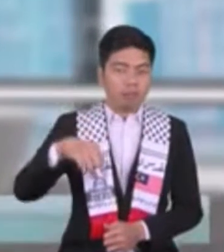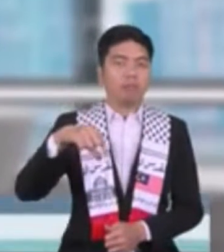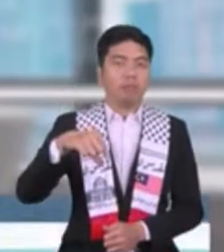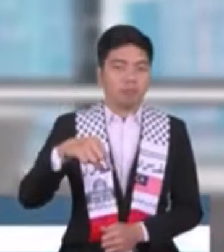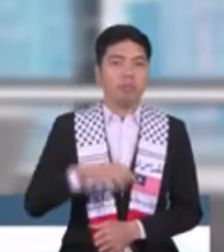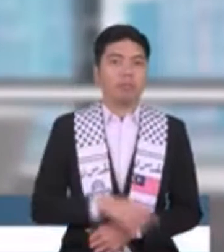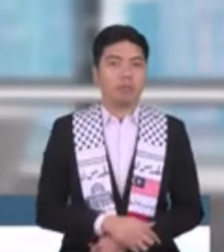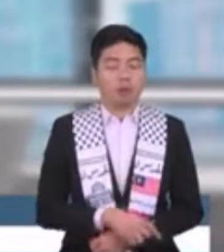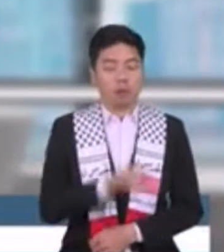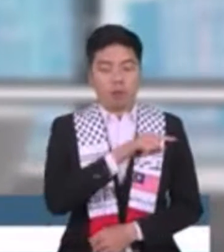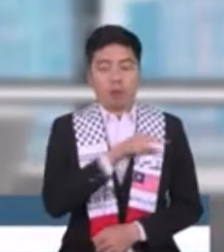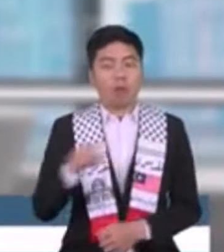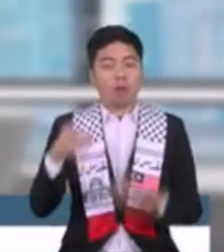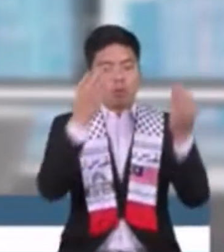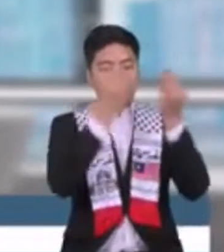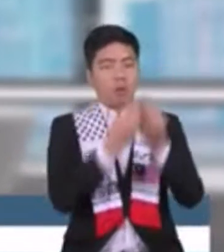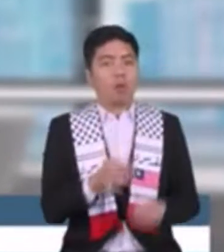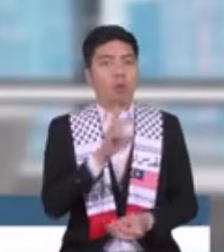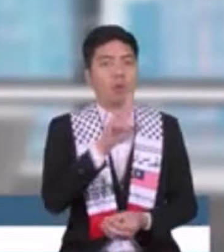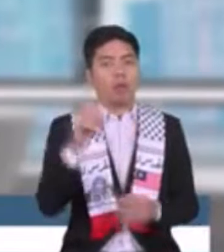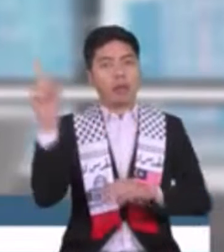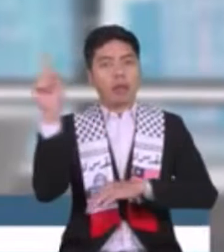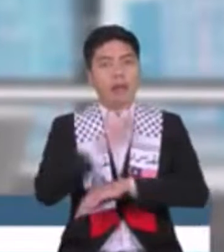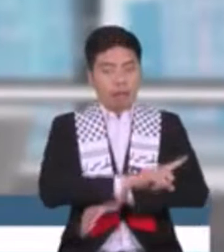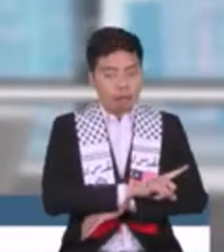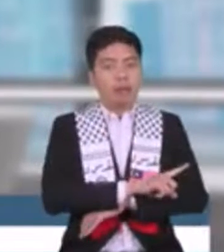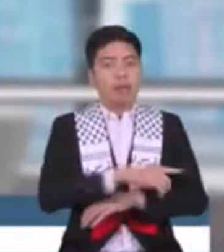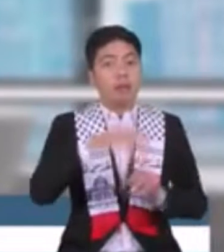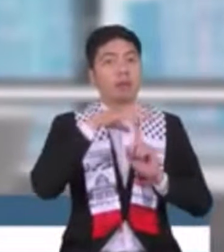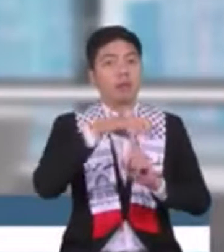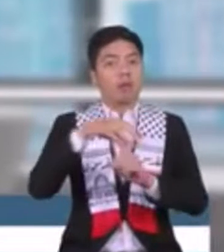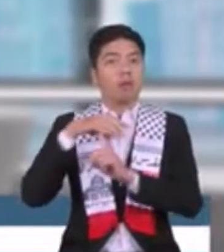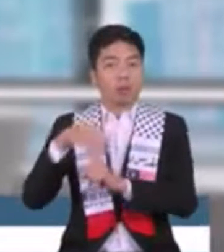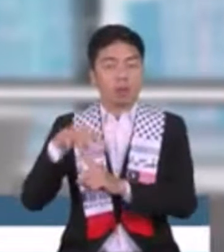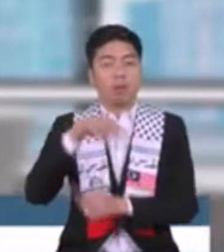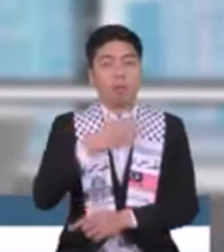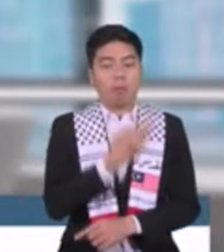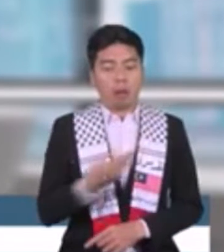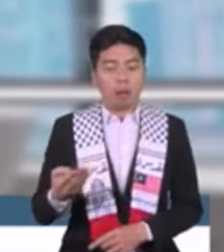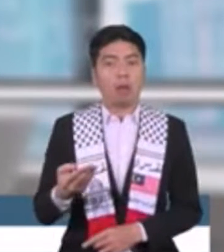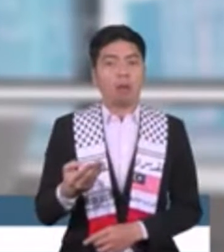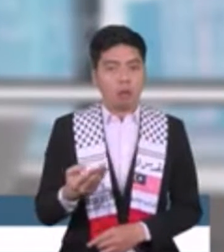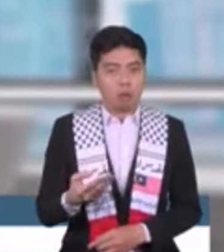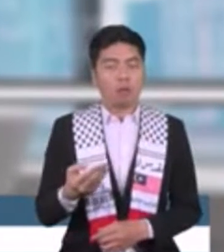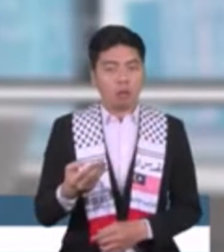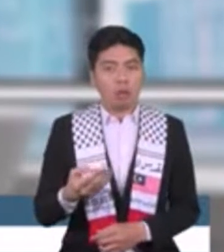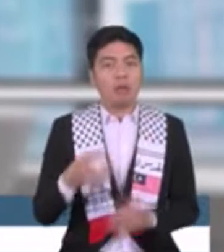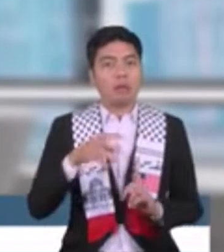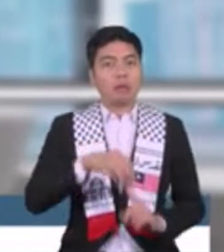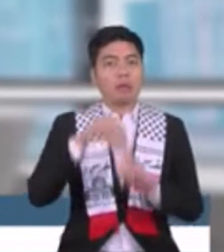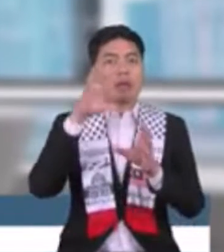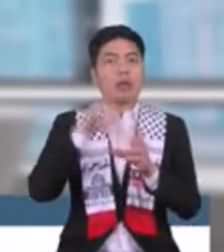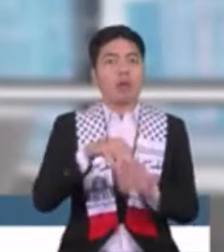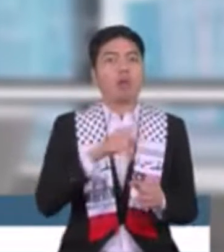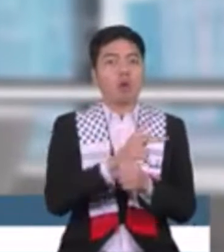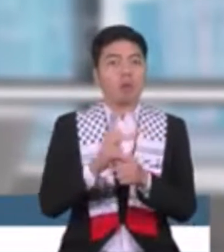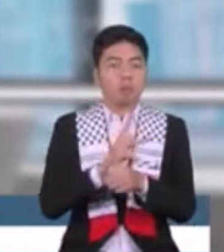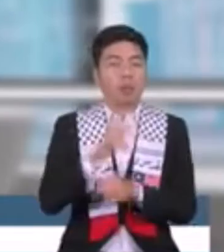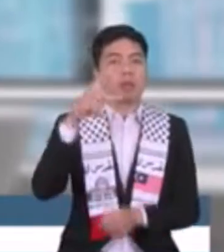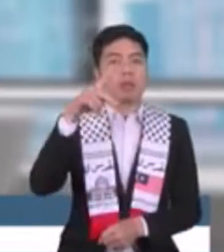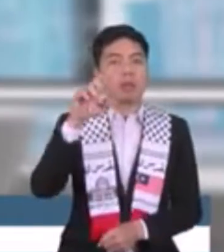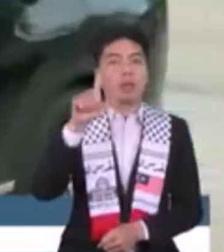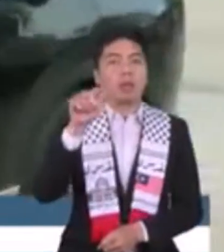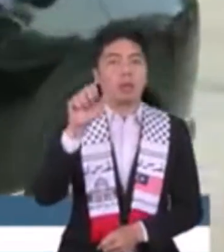keluarannya. Sepanjang 21 hari konvoi berlangsung, permintaan terhadap produk jenama berkenaan, terutama kopi klasik, semakin mendapat